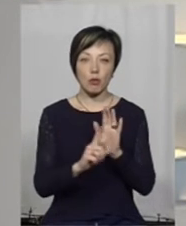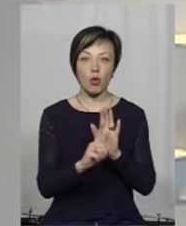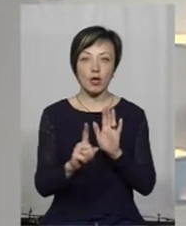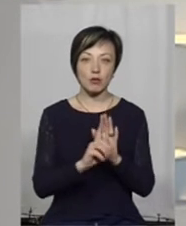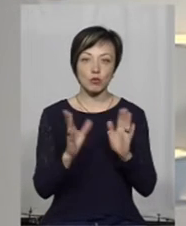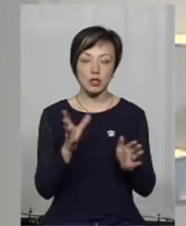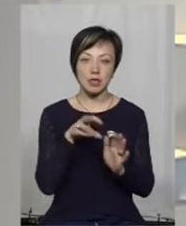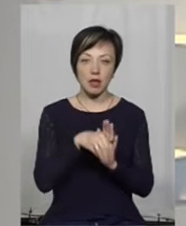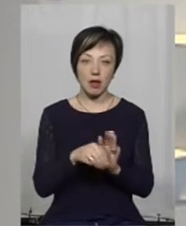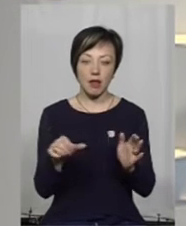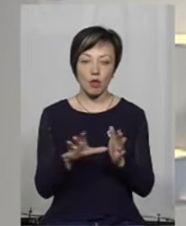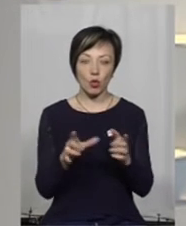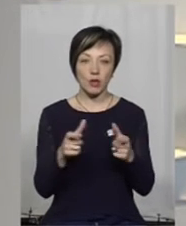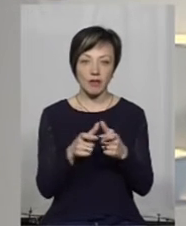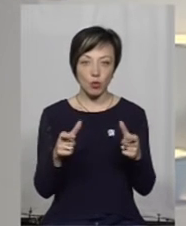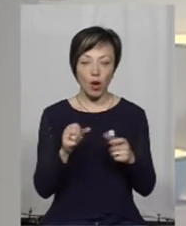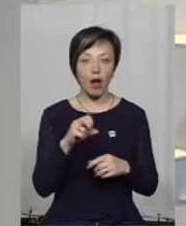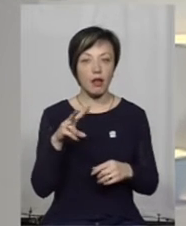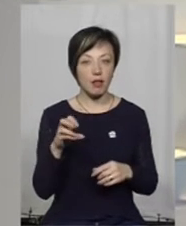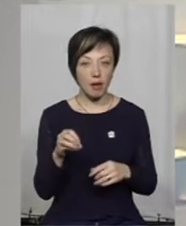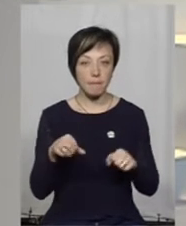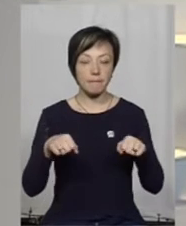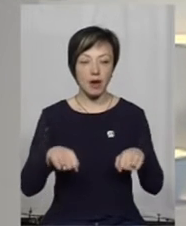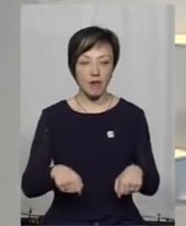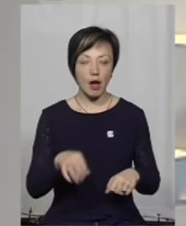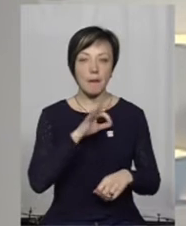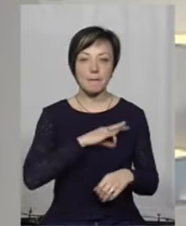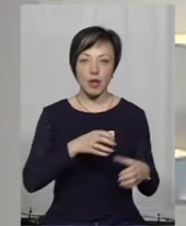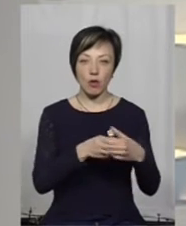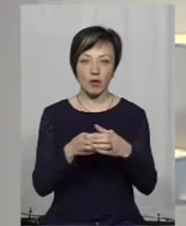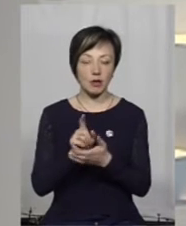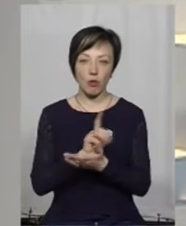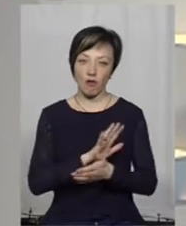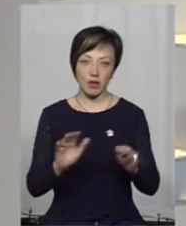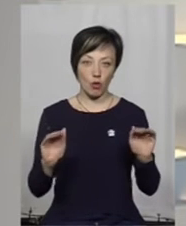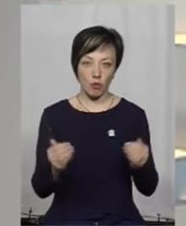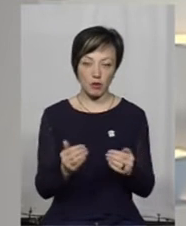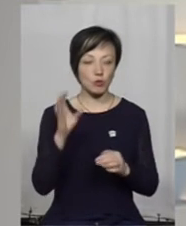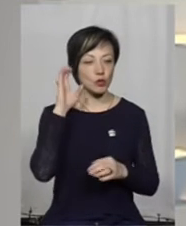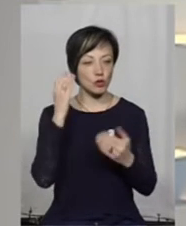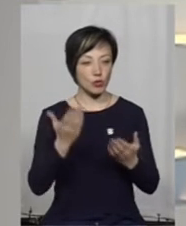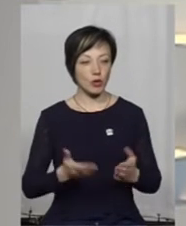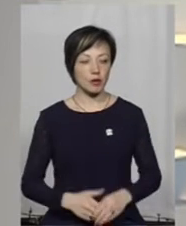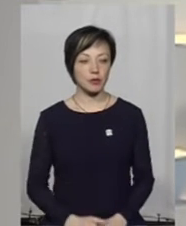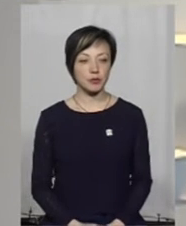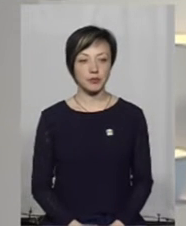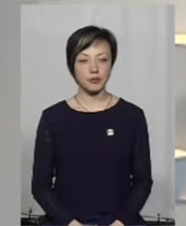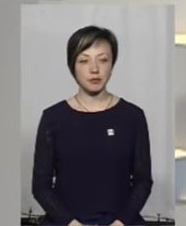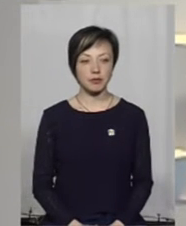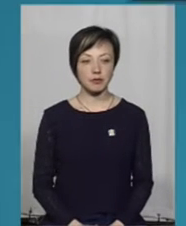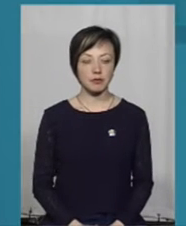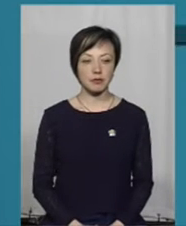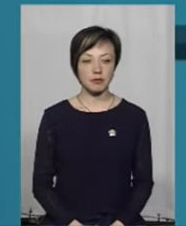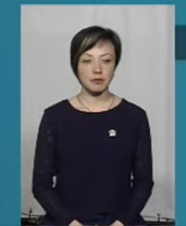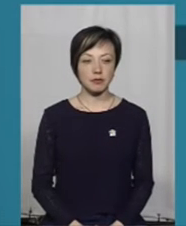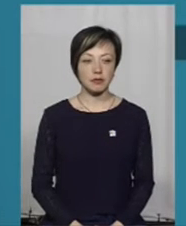поїздок, яка буде закладена в електронний квиток, але права пільговиків не повинні обмежуватись. Послухаємо його і продовжимо розмову.